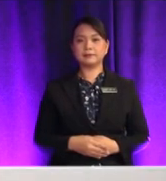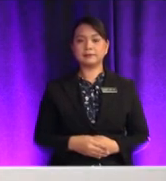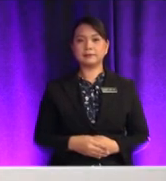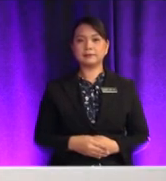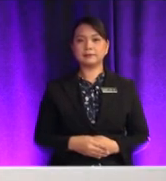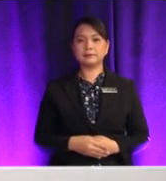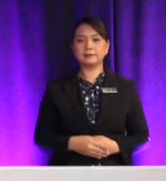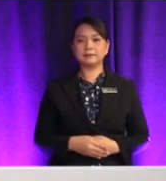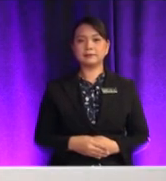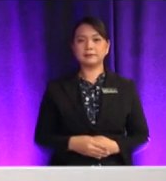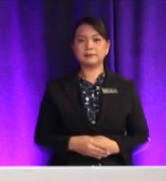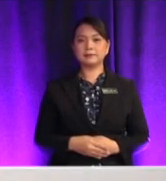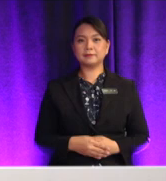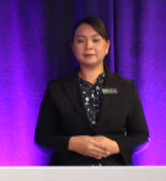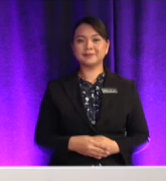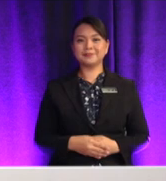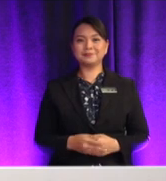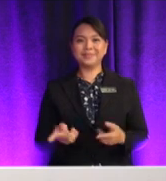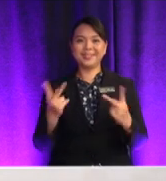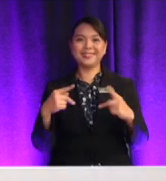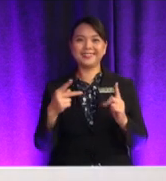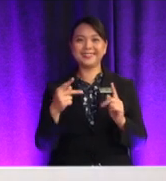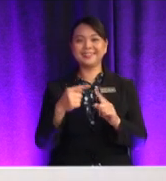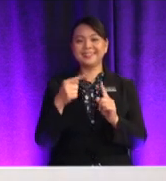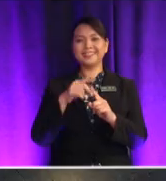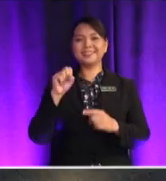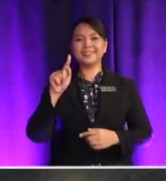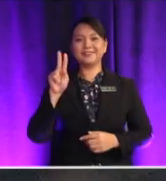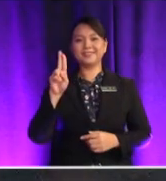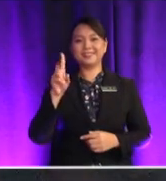Kembali ke studio Abang Akmal.